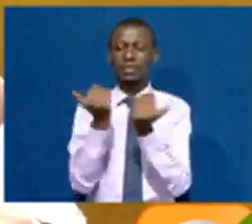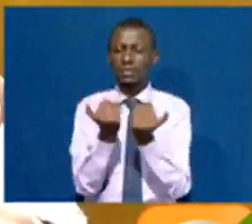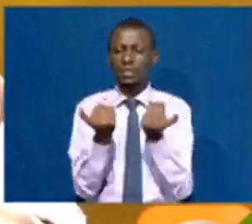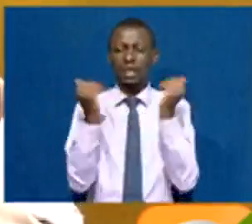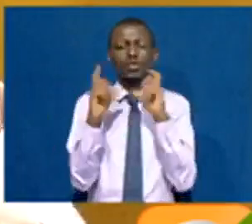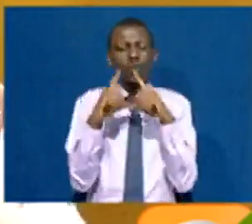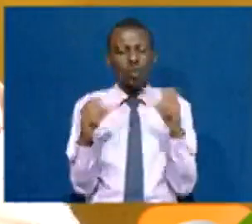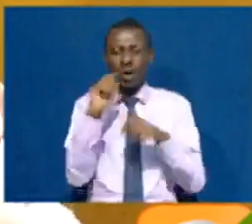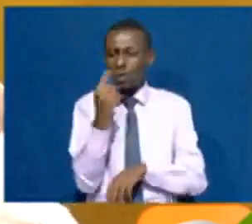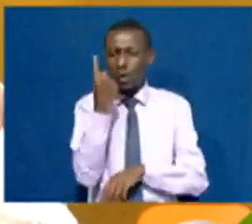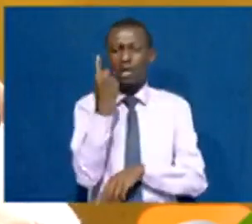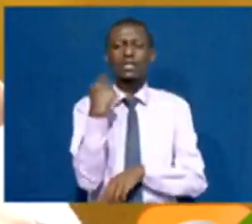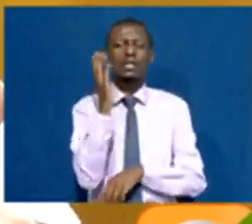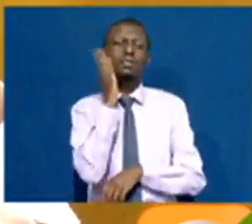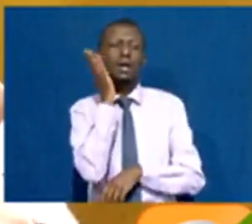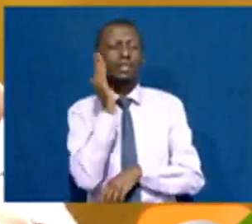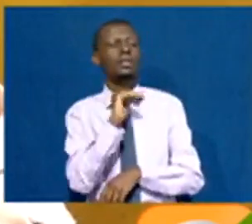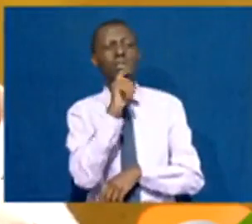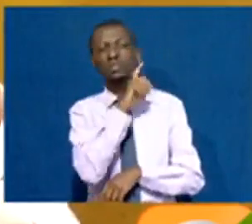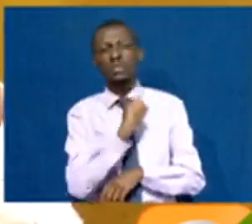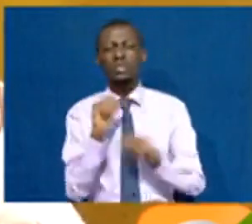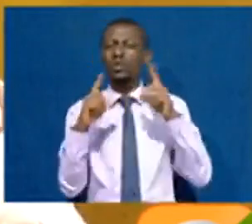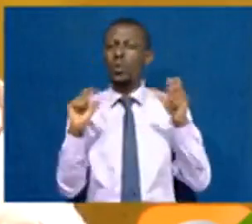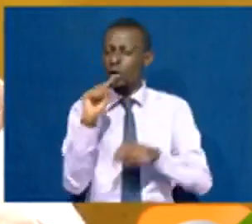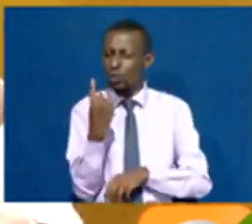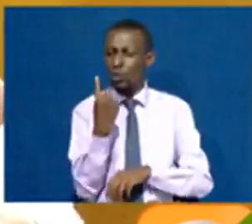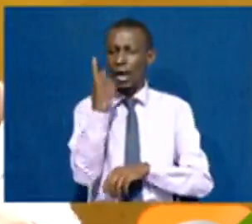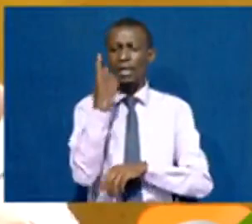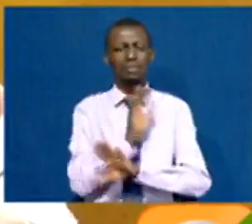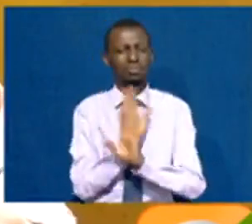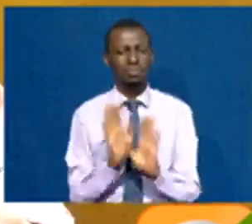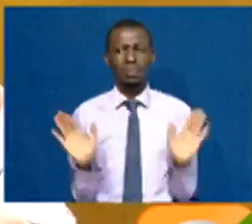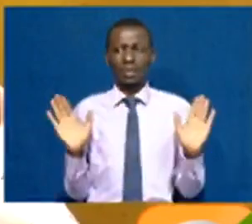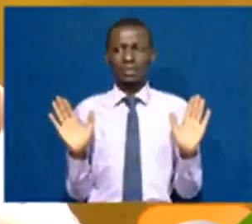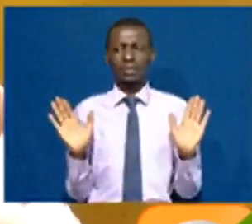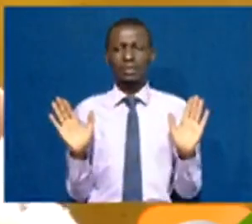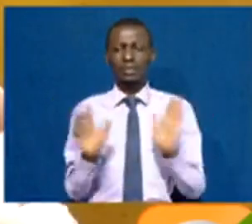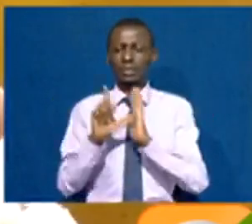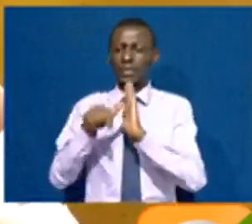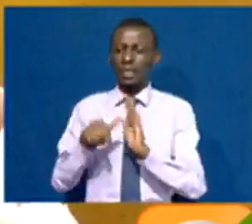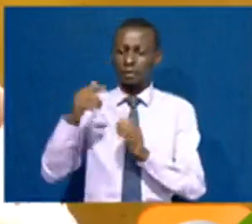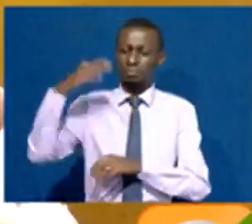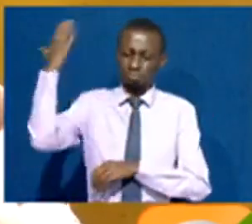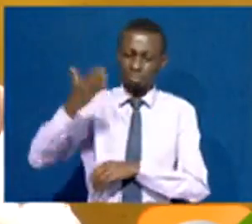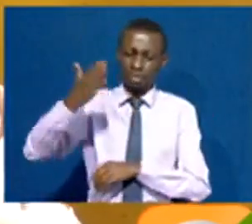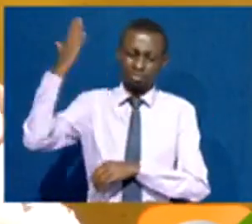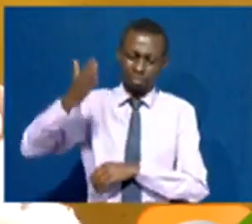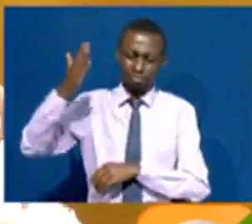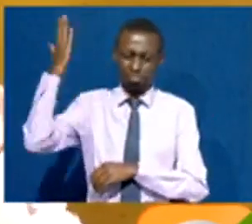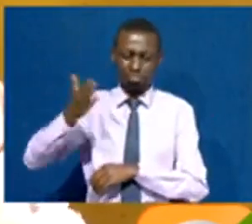Mami nimekufa sauti Moja tu na Hiyo akamalizia tu hapo ndio impig piga panga